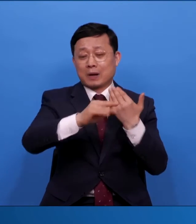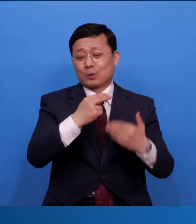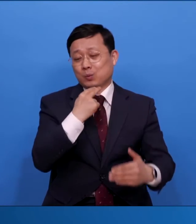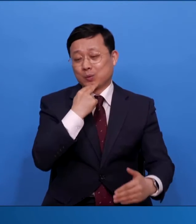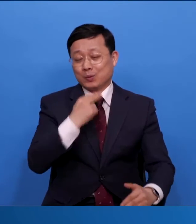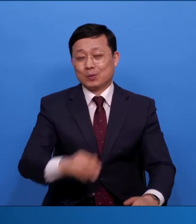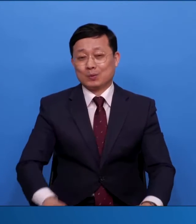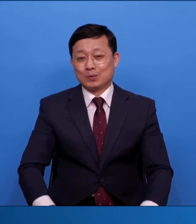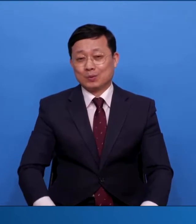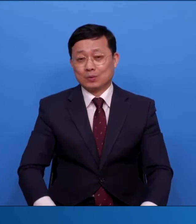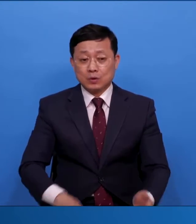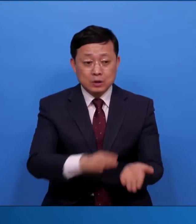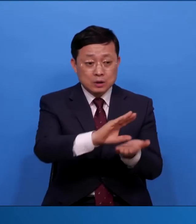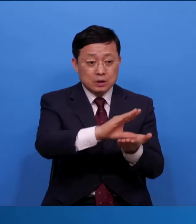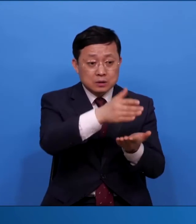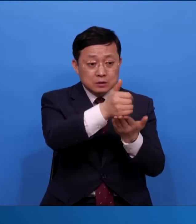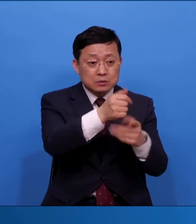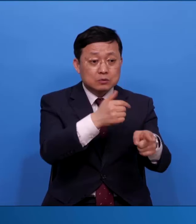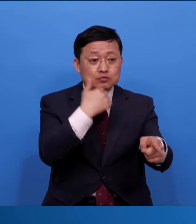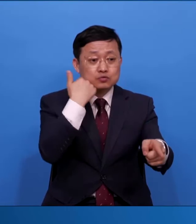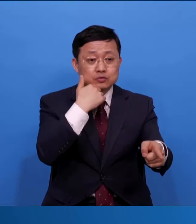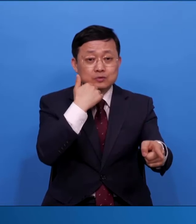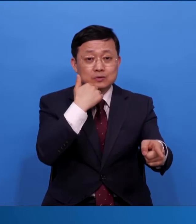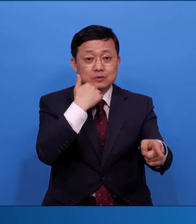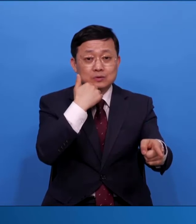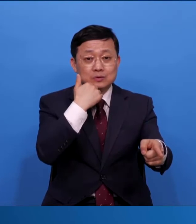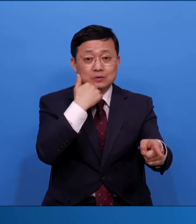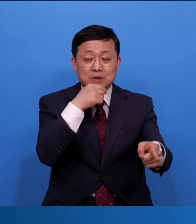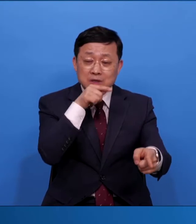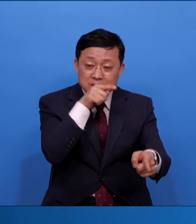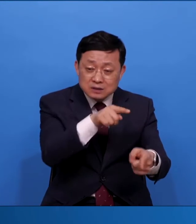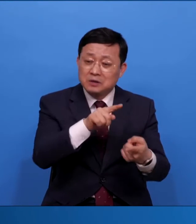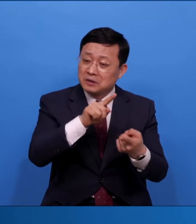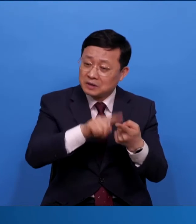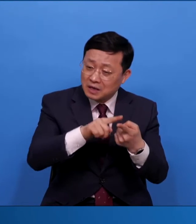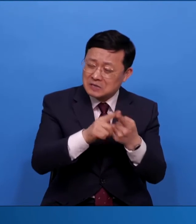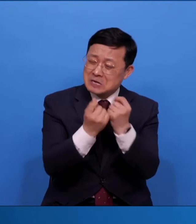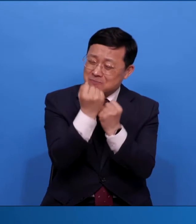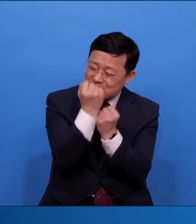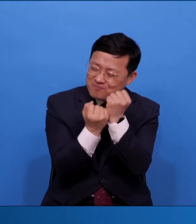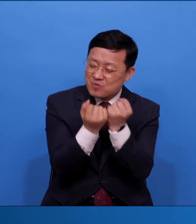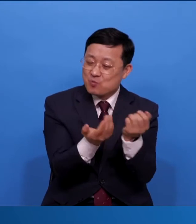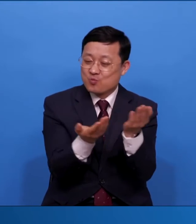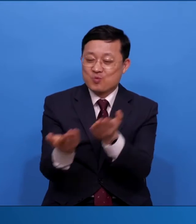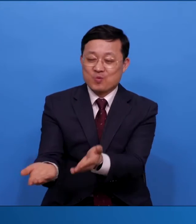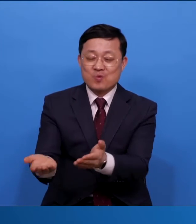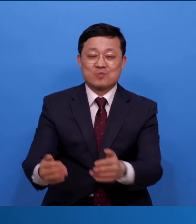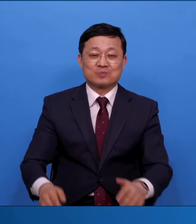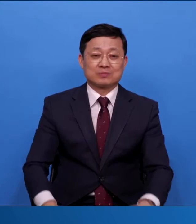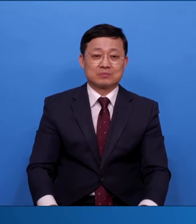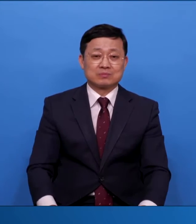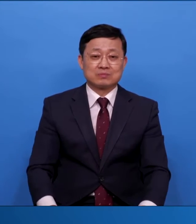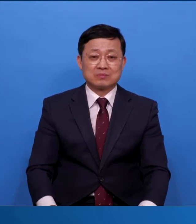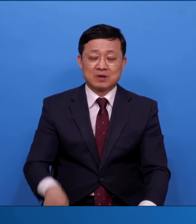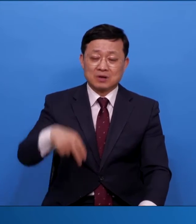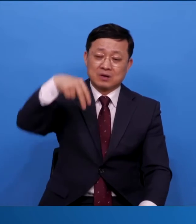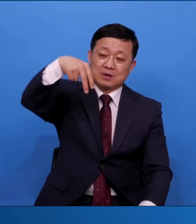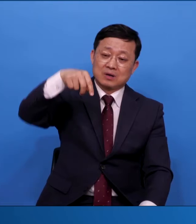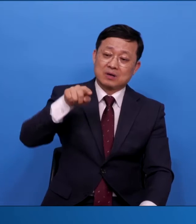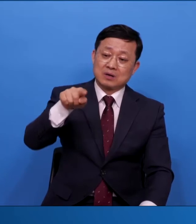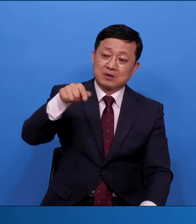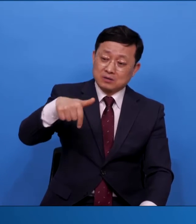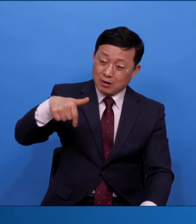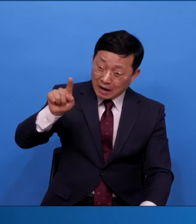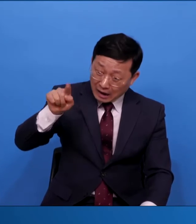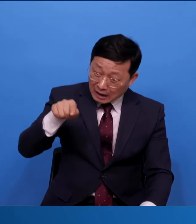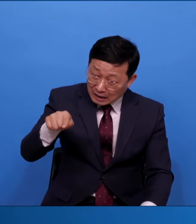人类拥有的问题解决是需要基督。 그리스도가 누굽니까? 基督到底是谁？ 그걸 설명한 겁니다. 是说明了这个。 석가가 그 일한 것도 오늘 석가